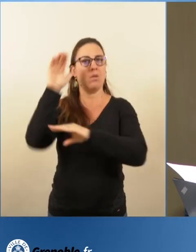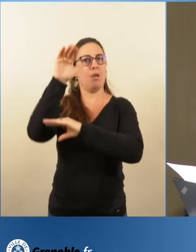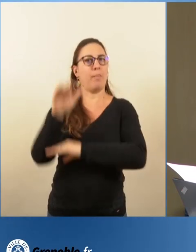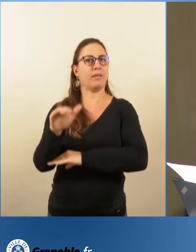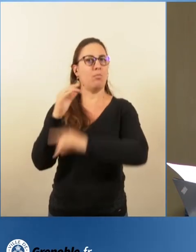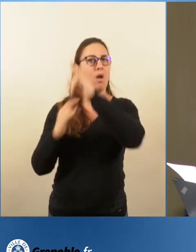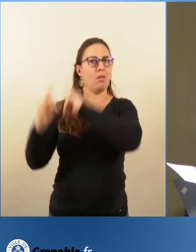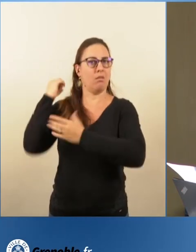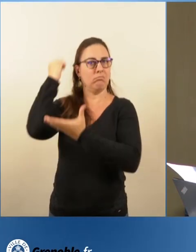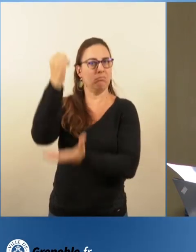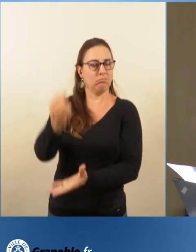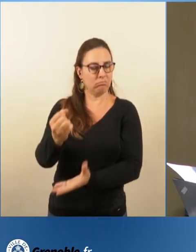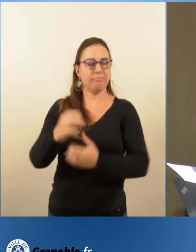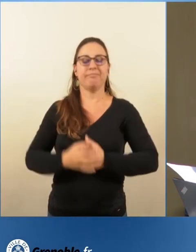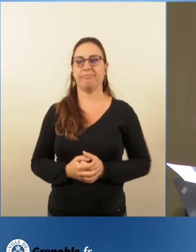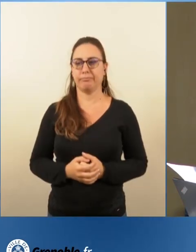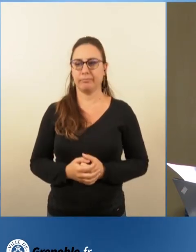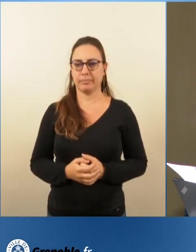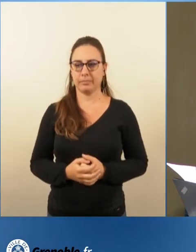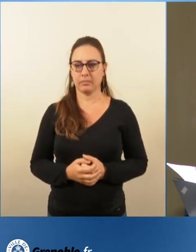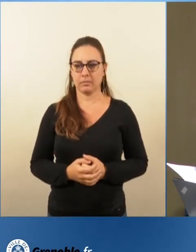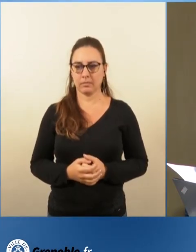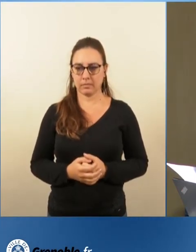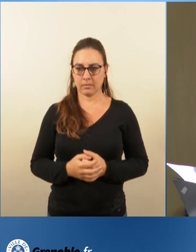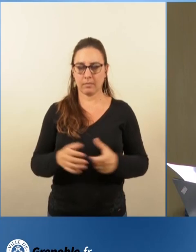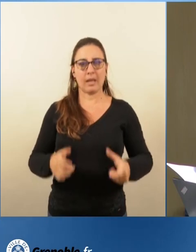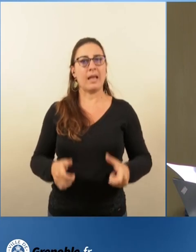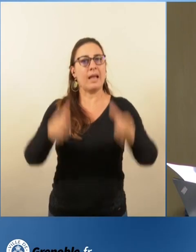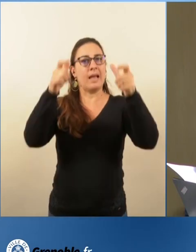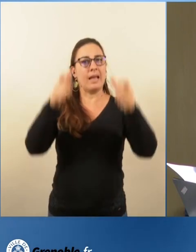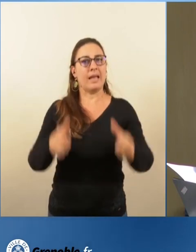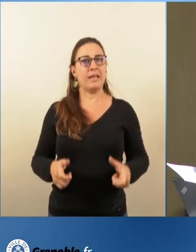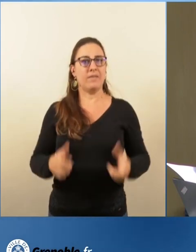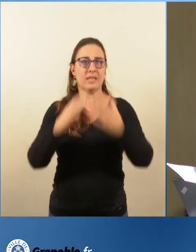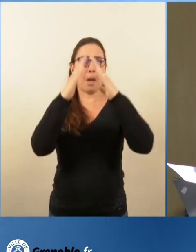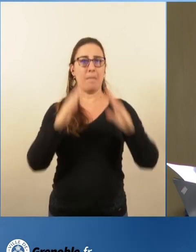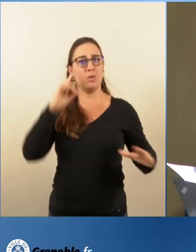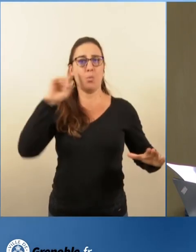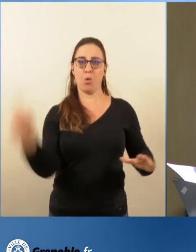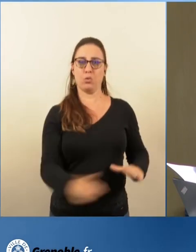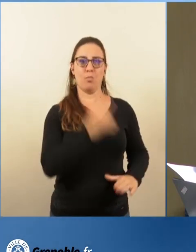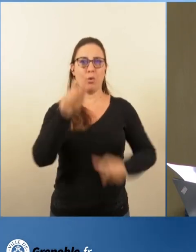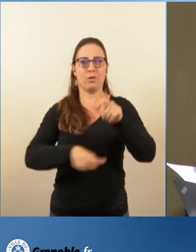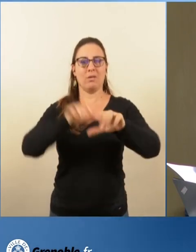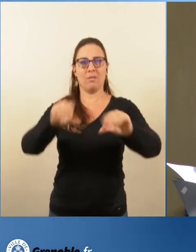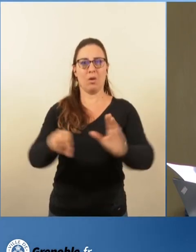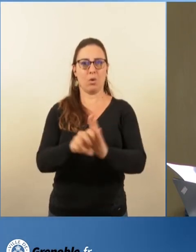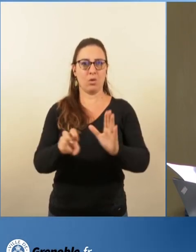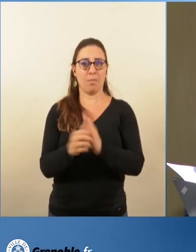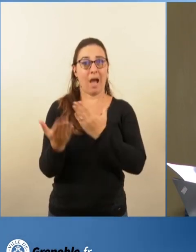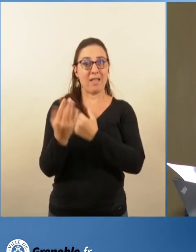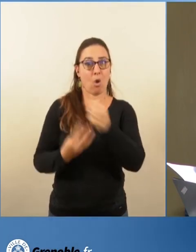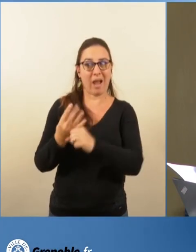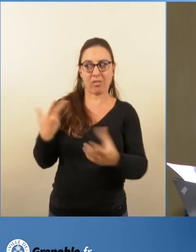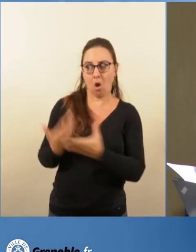au titre de monument historiques c'était difficile maisons de tous les grands noblois et dans lequel nous attendons donc depuis près de 4 ans